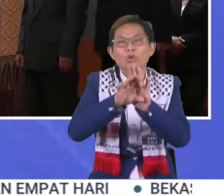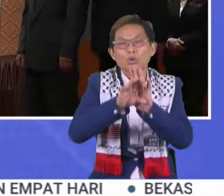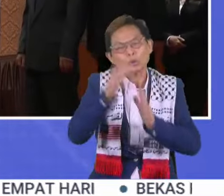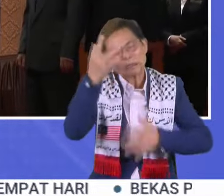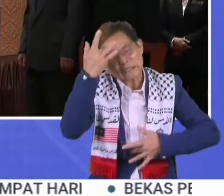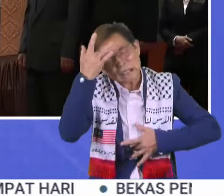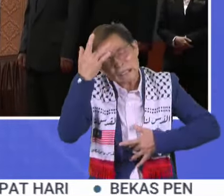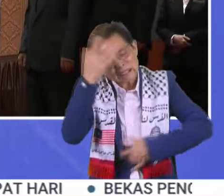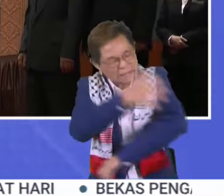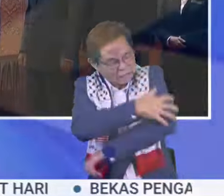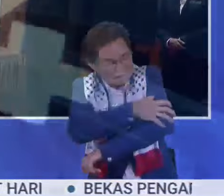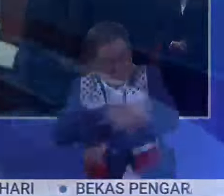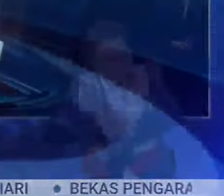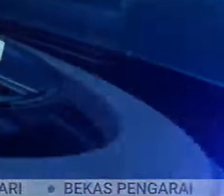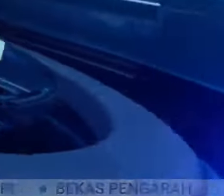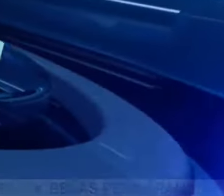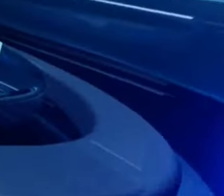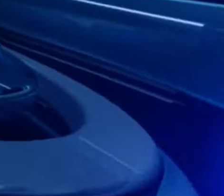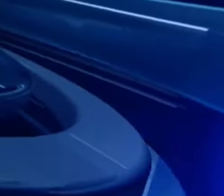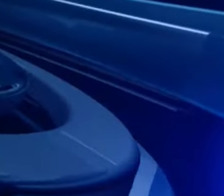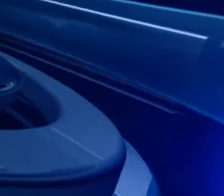sendi.